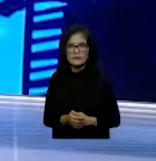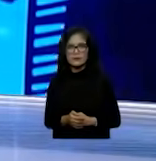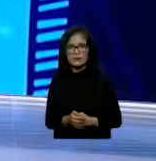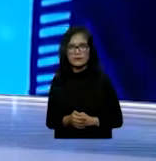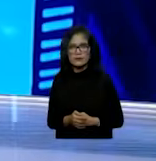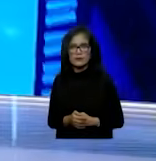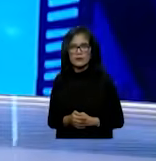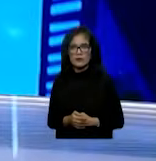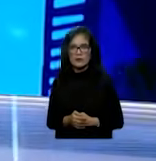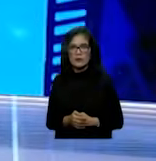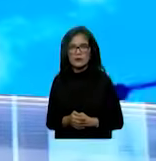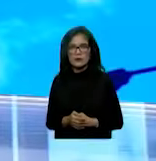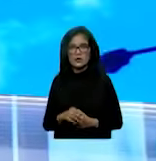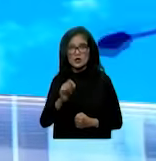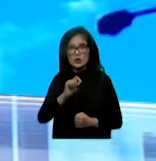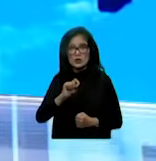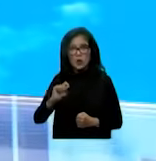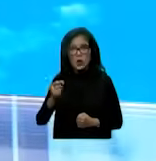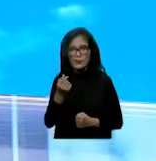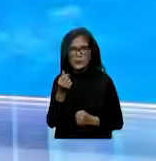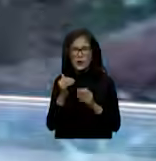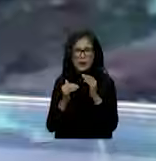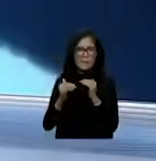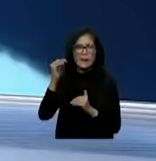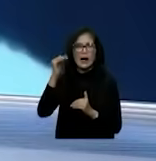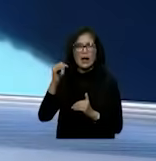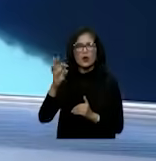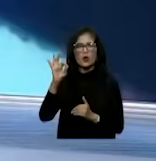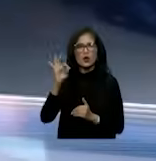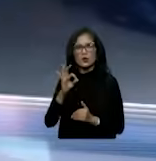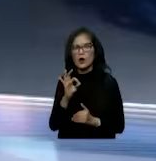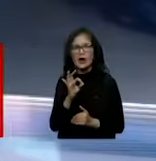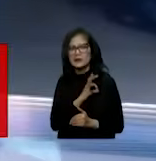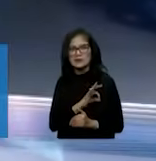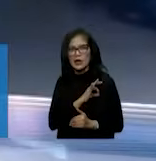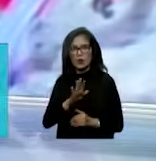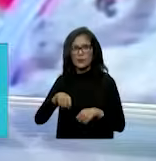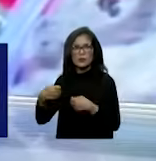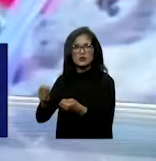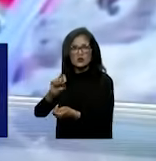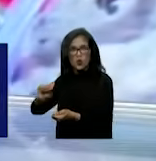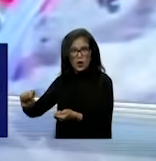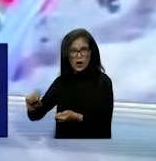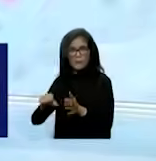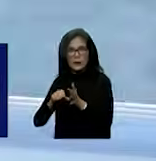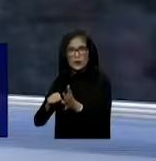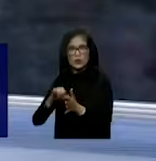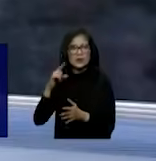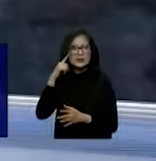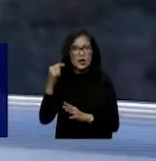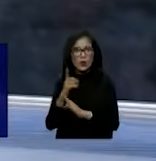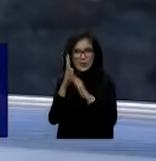Ya, biaya sekolah yang tinggi kadang menjadi penghalang bagi orang tua menyekolahkan anaknya. Di Banyumas, Jawa Tengah, ada sekolah yang menerima